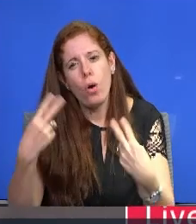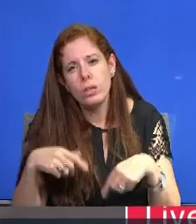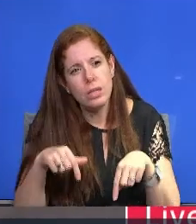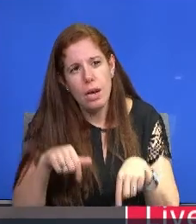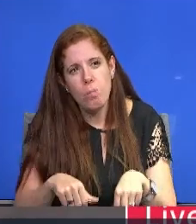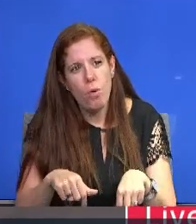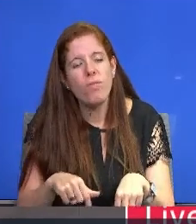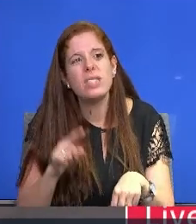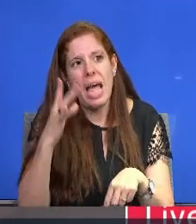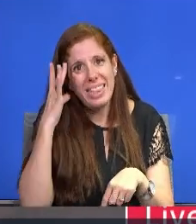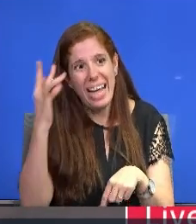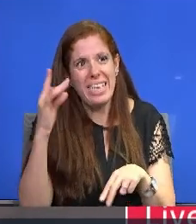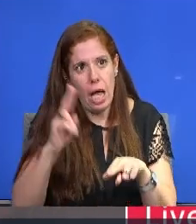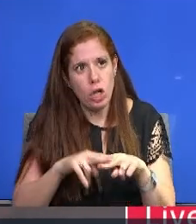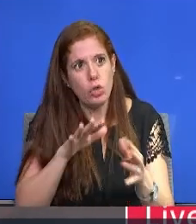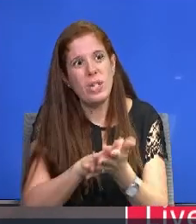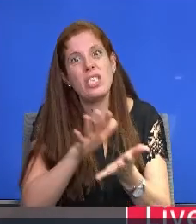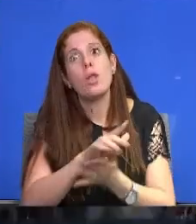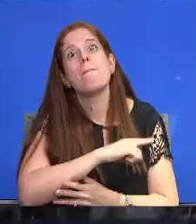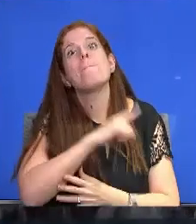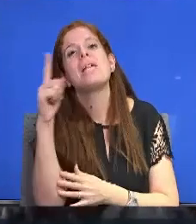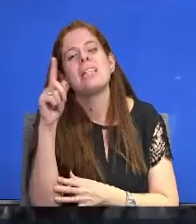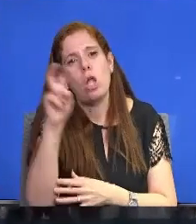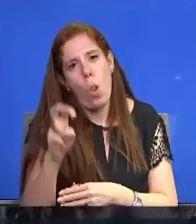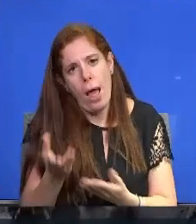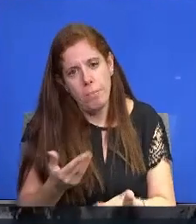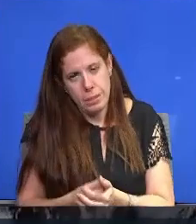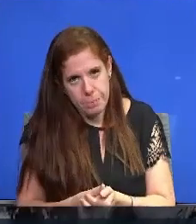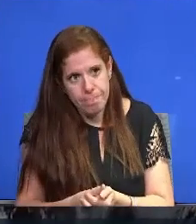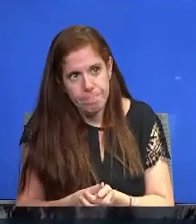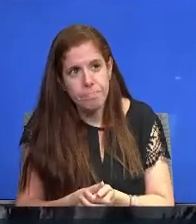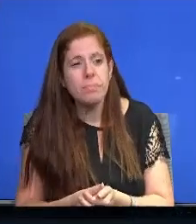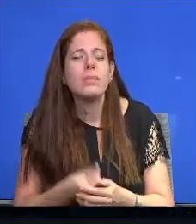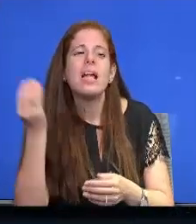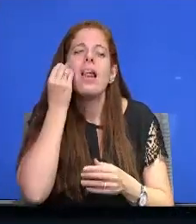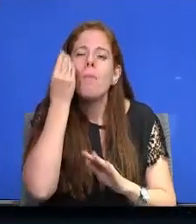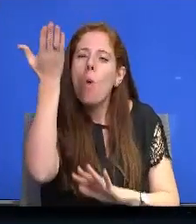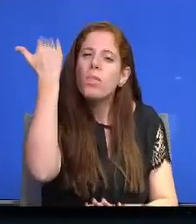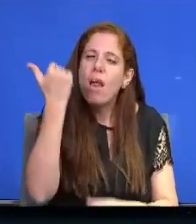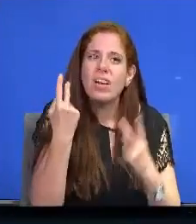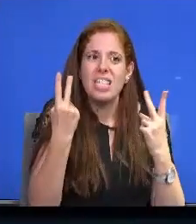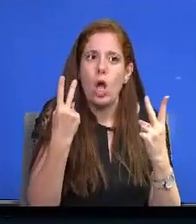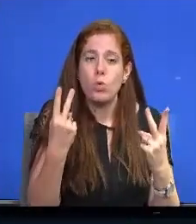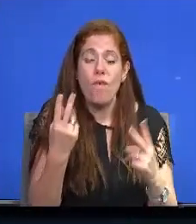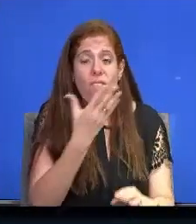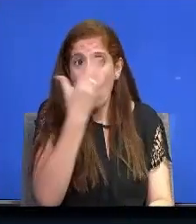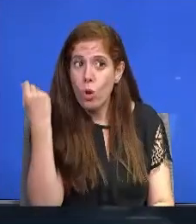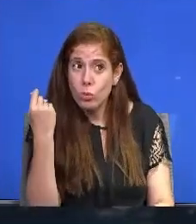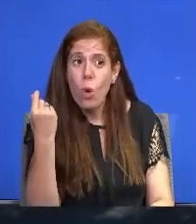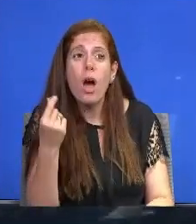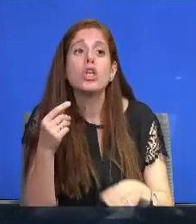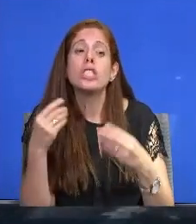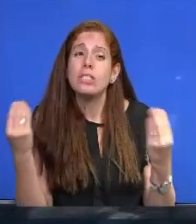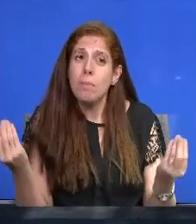bit of a tragedy after spending billions of dollars on the whole project. ללמוד על העבר זה חשוב, אך בל נשכח שמדובר בגוף שיכול